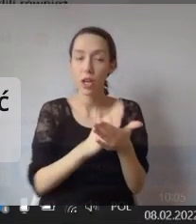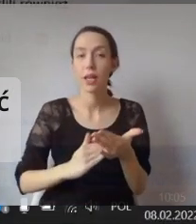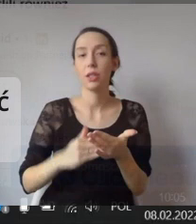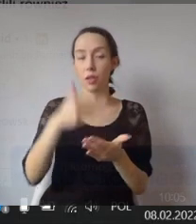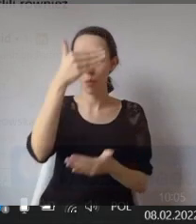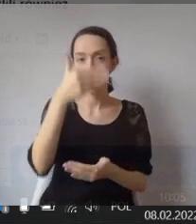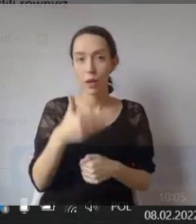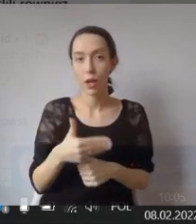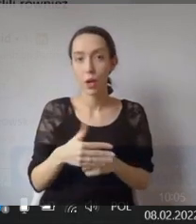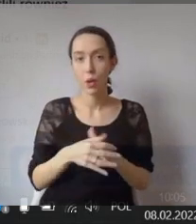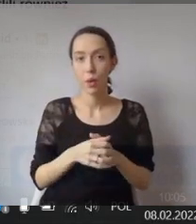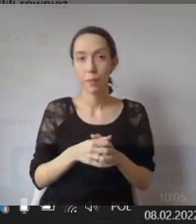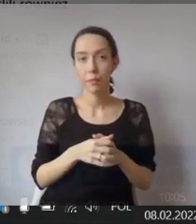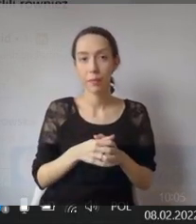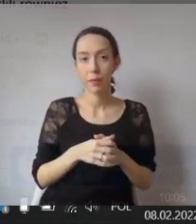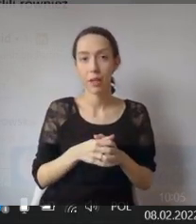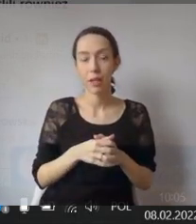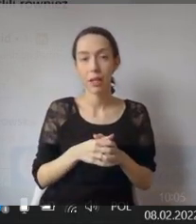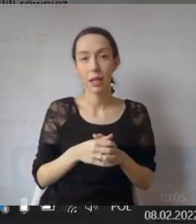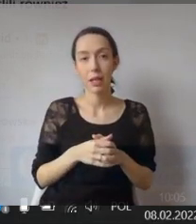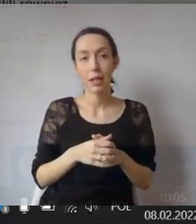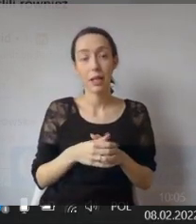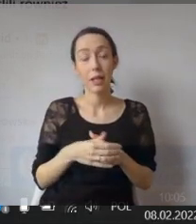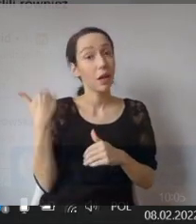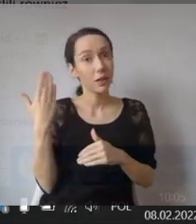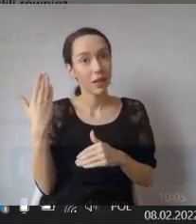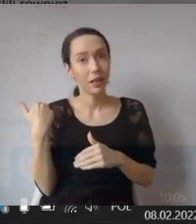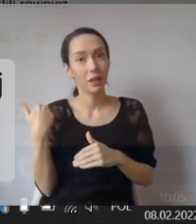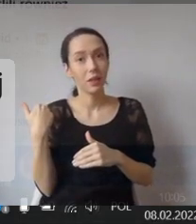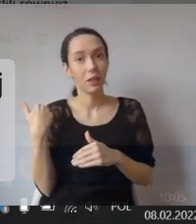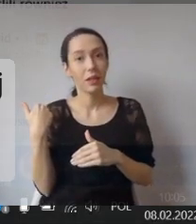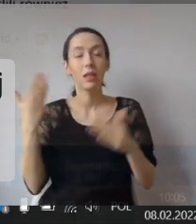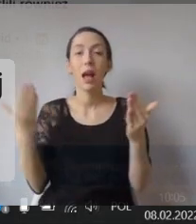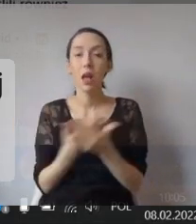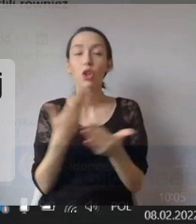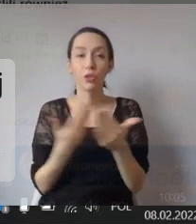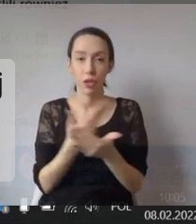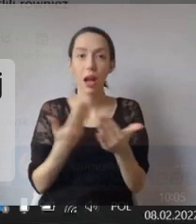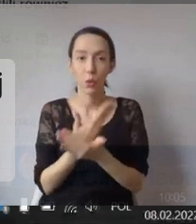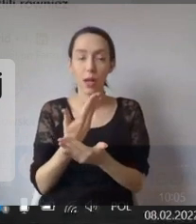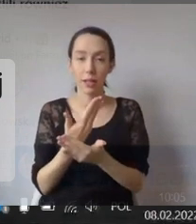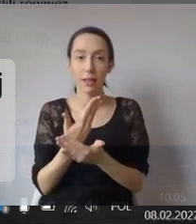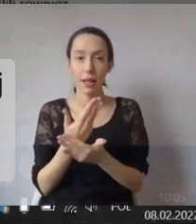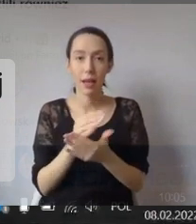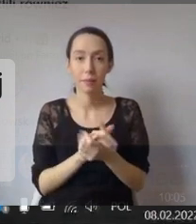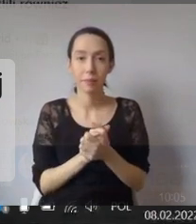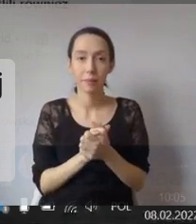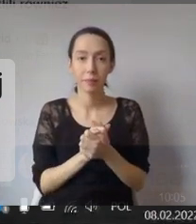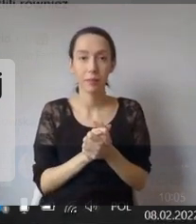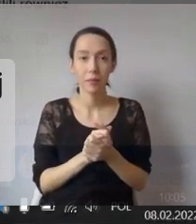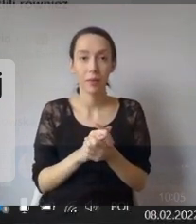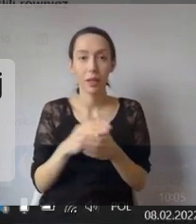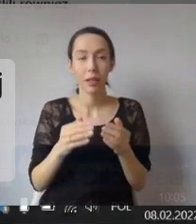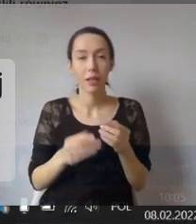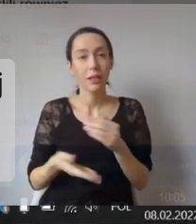profilu. I ostatnio LinkedIn wprowadził aktualizację. Wcześniej te części inaczej się tutaj nazywały i